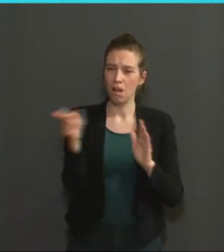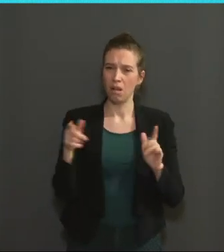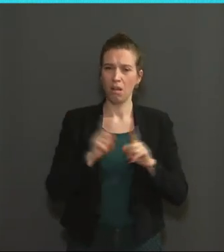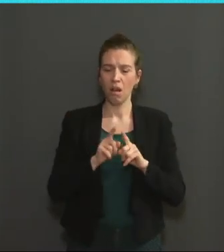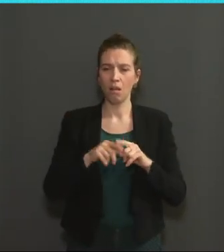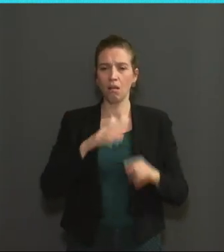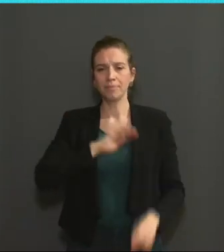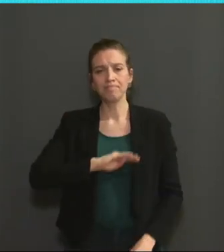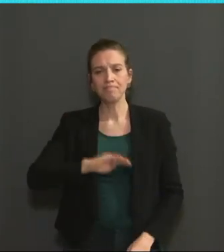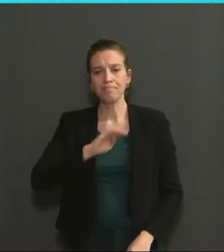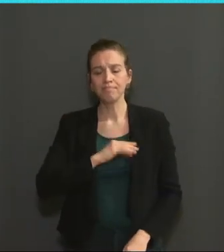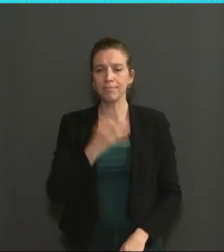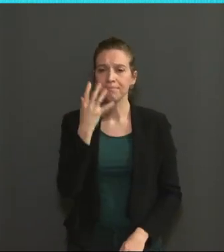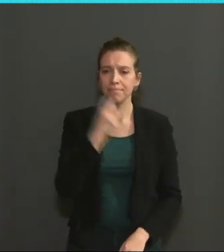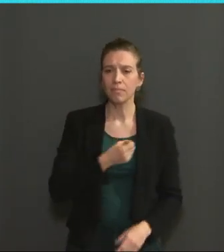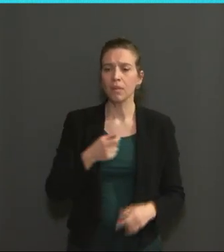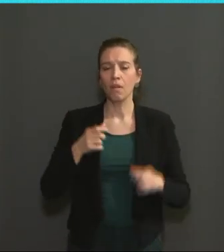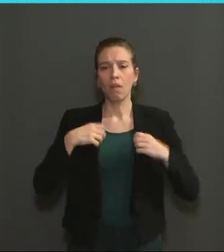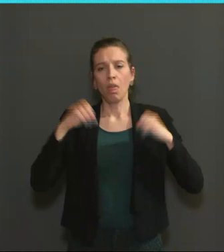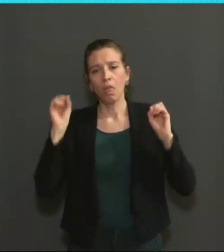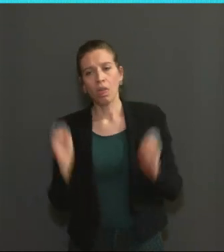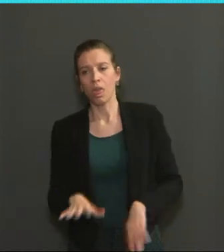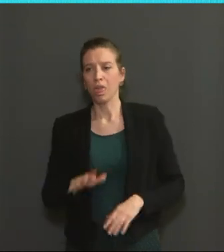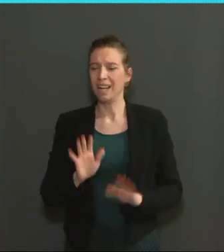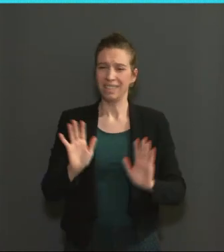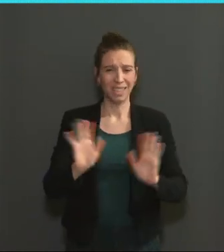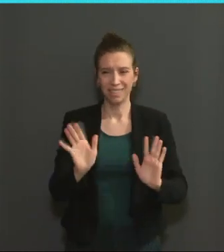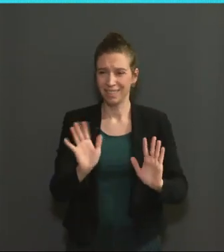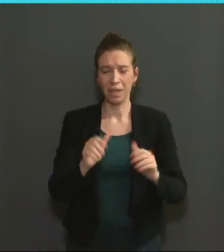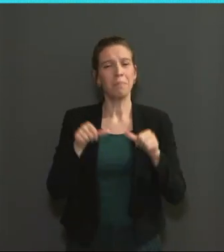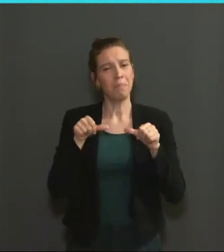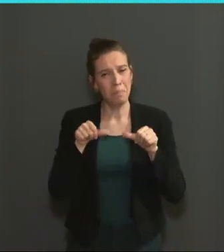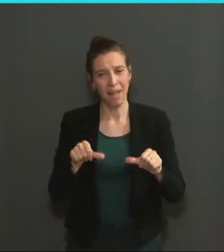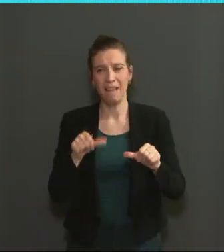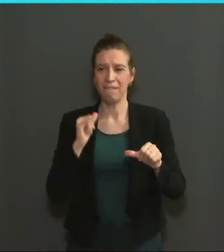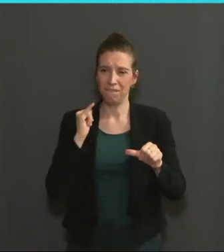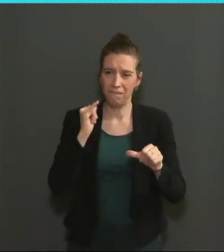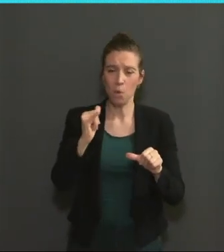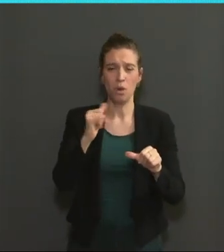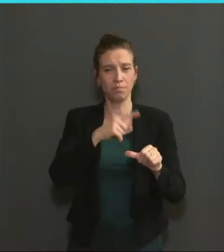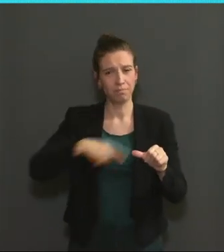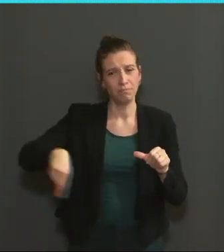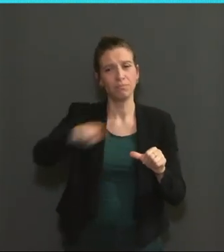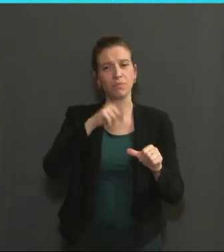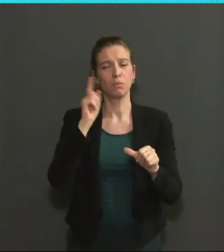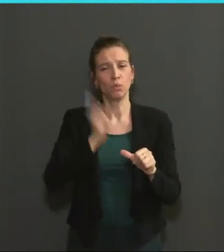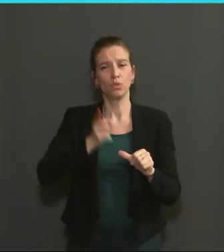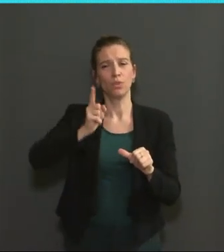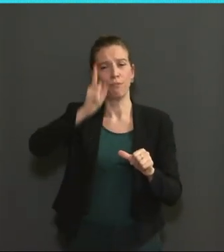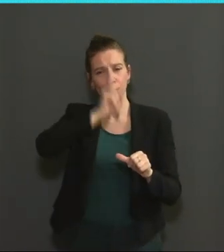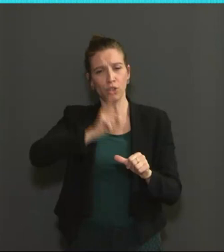dat dit een tijdelijk fenomeen is en het is belangrijk dat we vertrouwen hebben in elkaar en in de